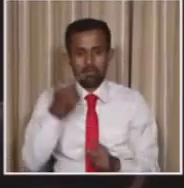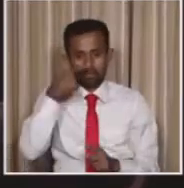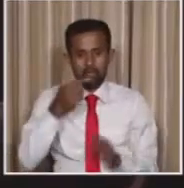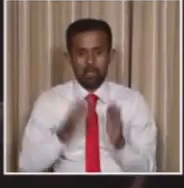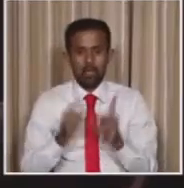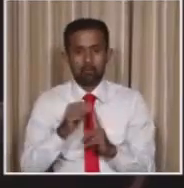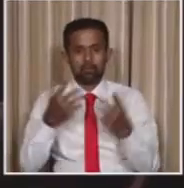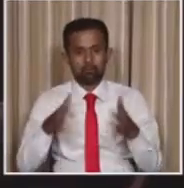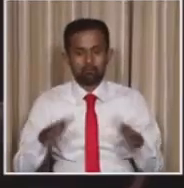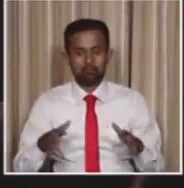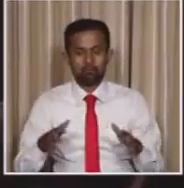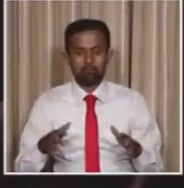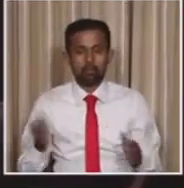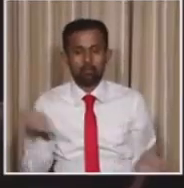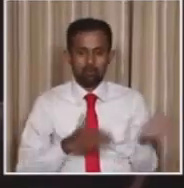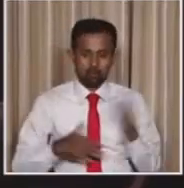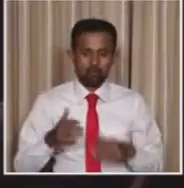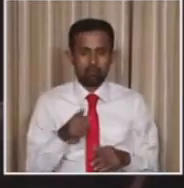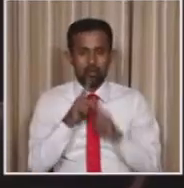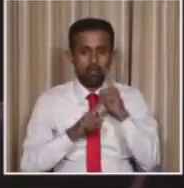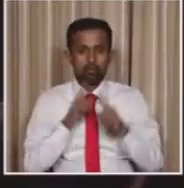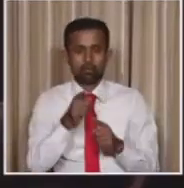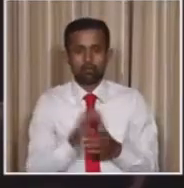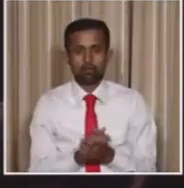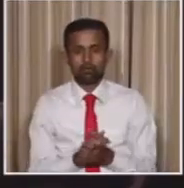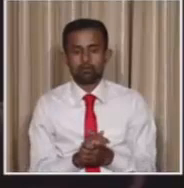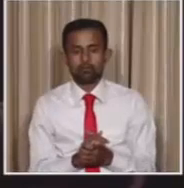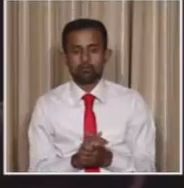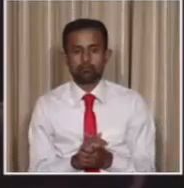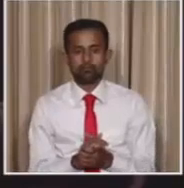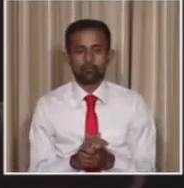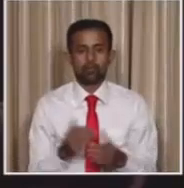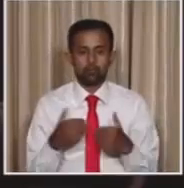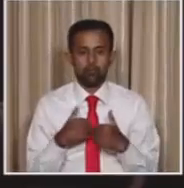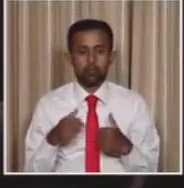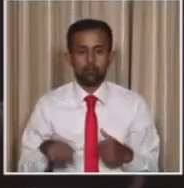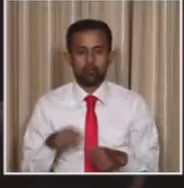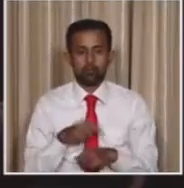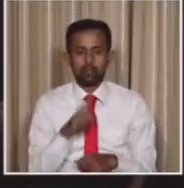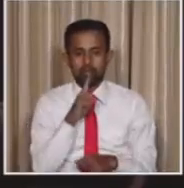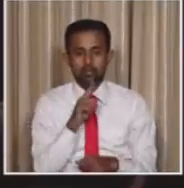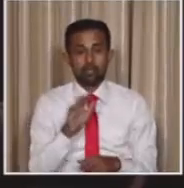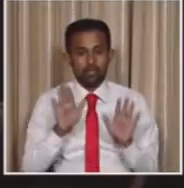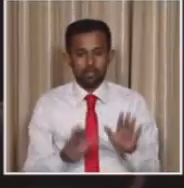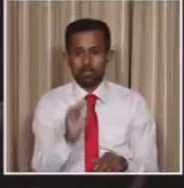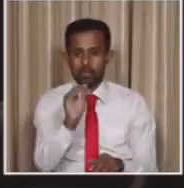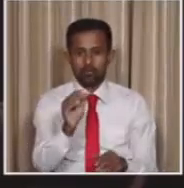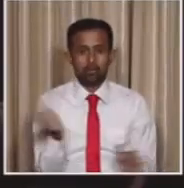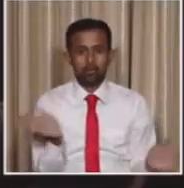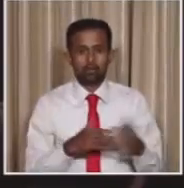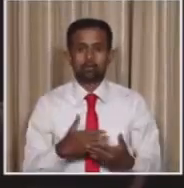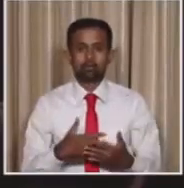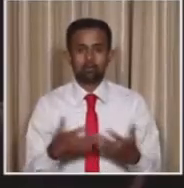කරලා මේ රෙදි ඇඳගෙන දැනා කතා කරන්න. ඉතින් ඒ ගැන මම මේ වෙලාවේදී කියන්න ඕනේ හිටියානම් රෙදි නැති